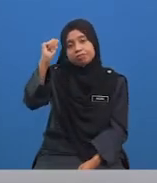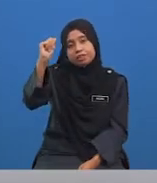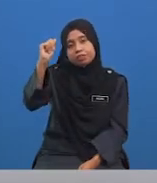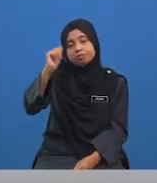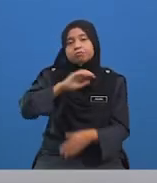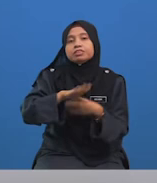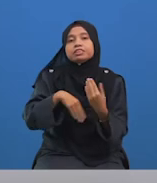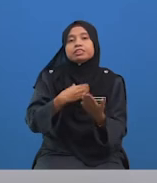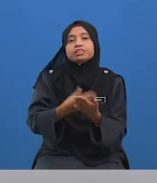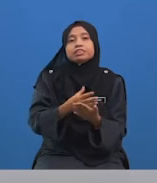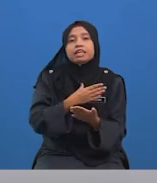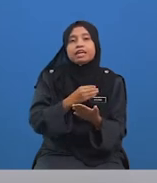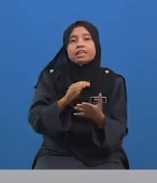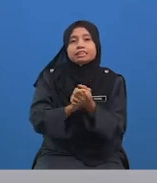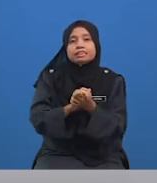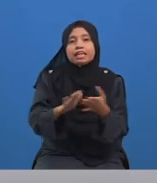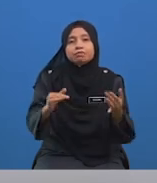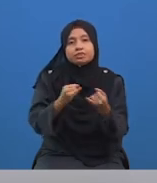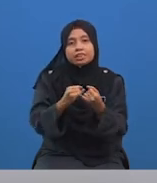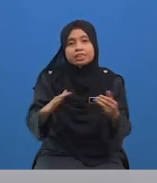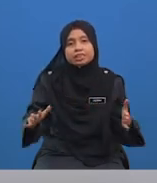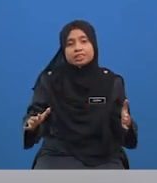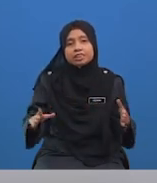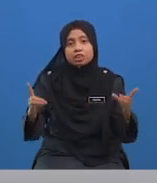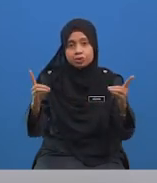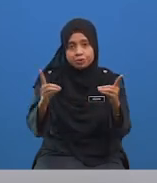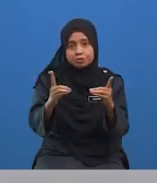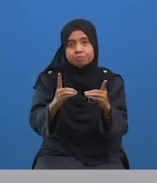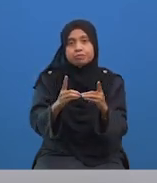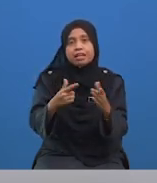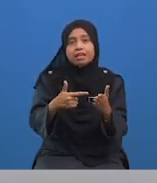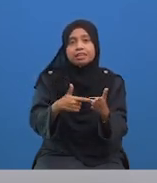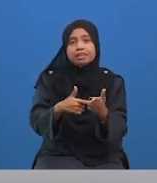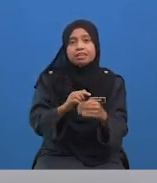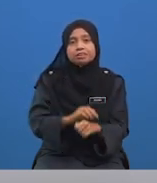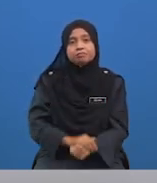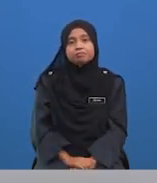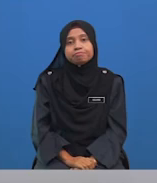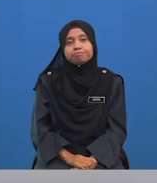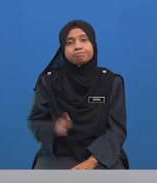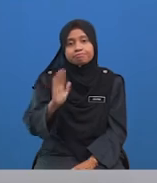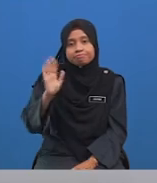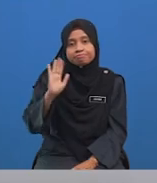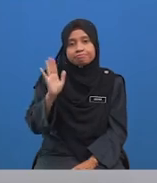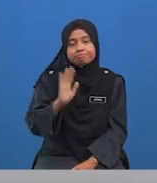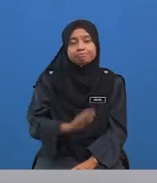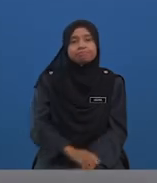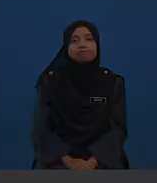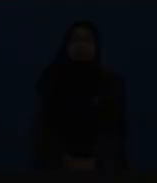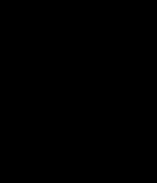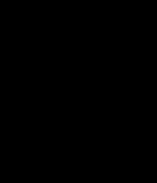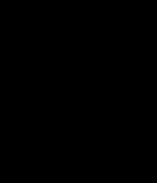Assalamualaikum semua dan salam sejahtera. Sehingga kita berjumpa lagi. Bye!